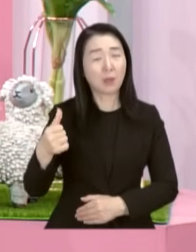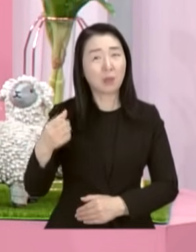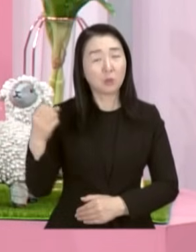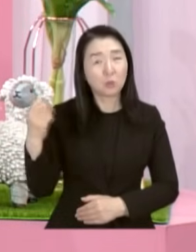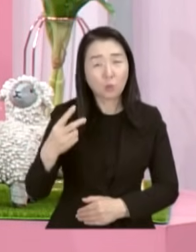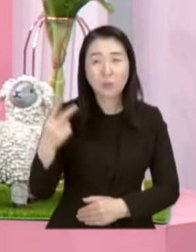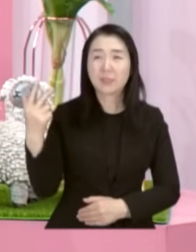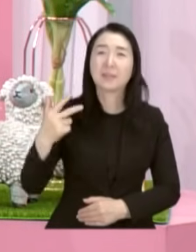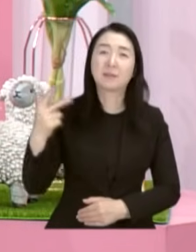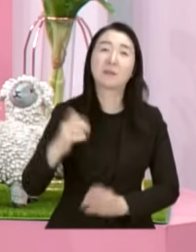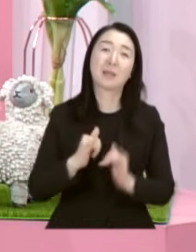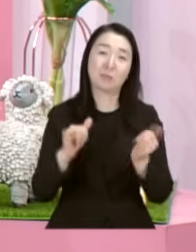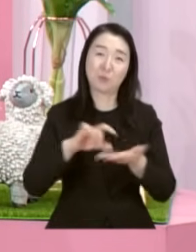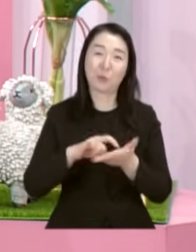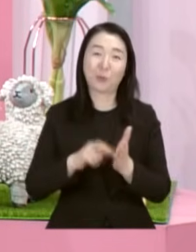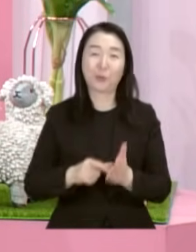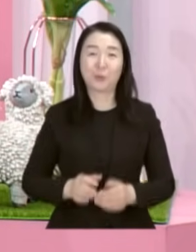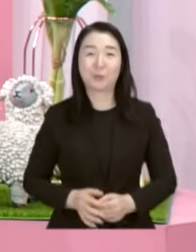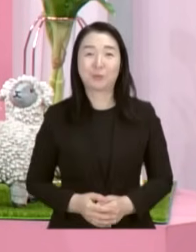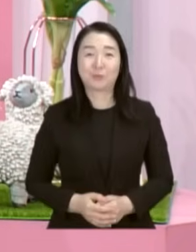땐 7,000명. 와. 와.